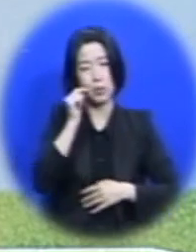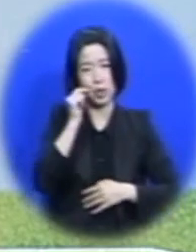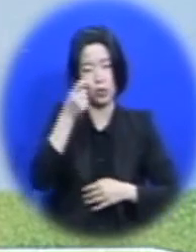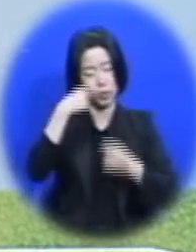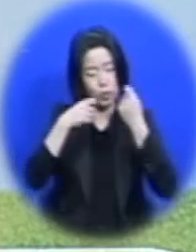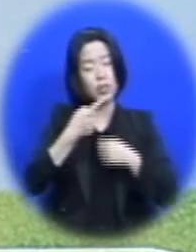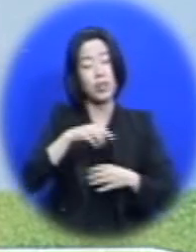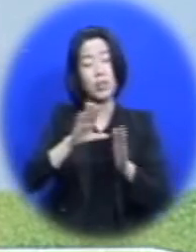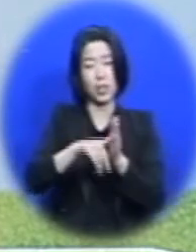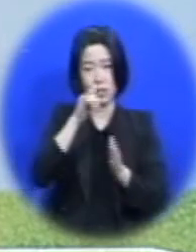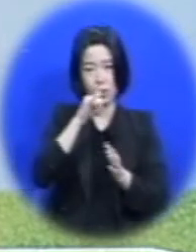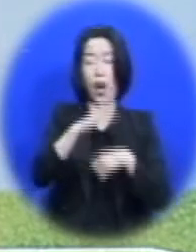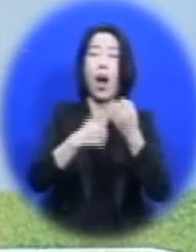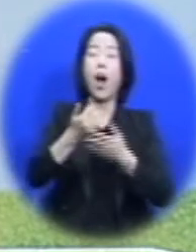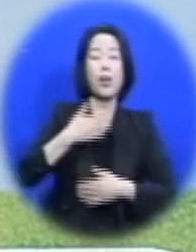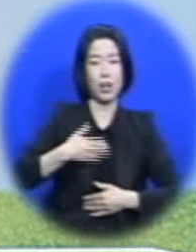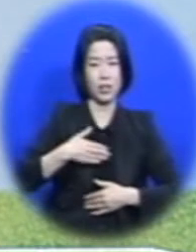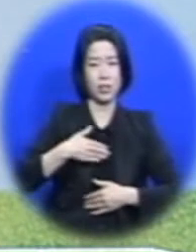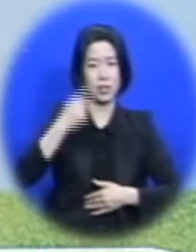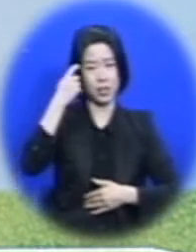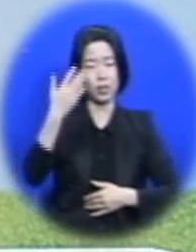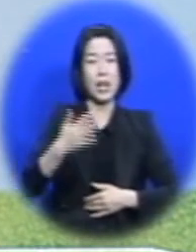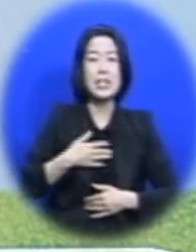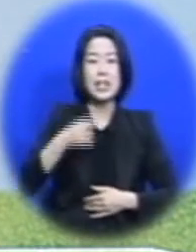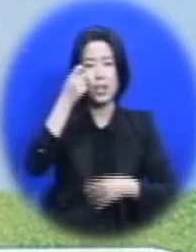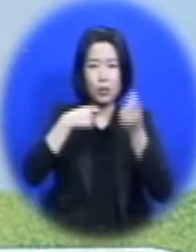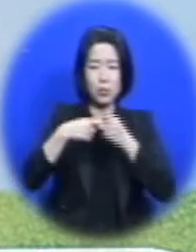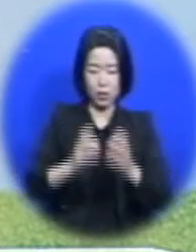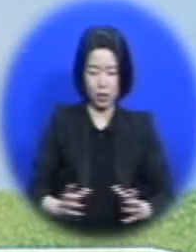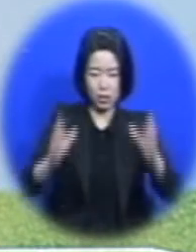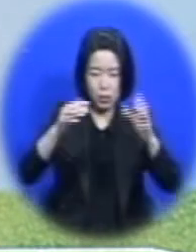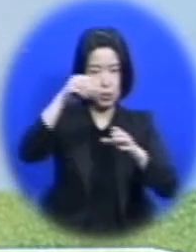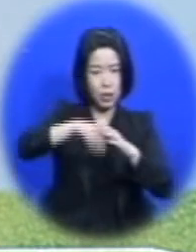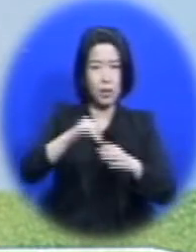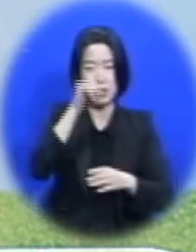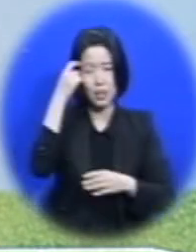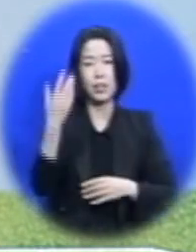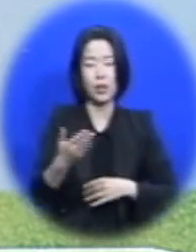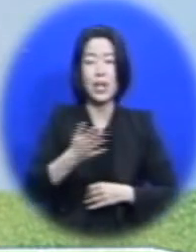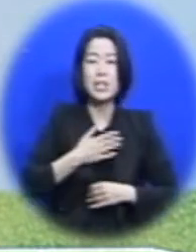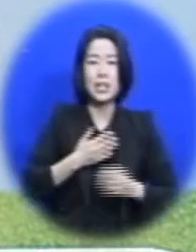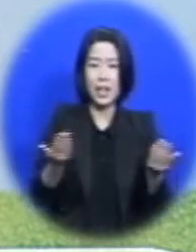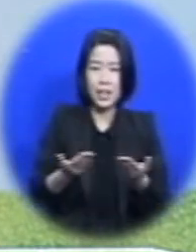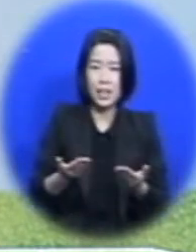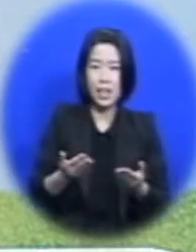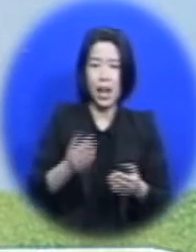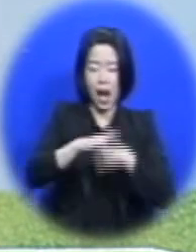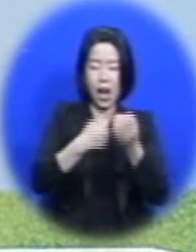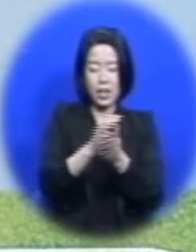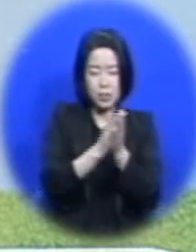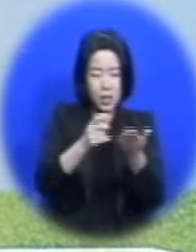때가 있었고 하나님 아시잖아요 제 눈물 하나님 가죽 부대에 담아 주셨다는 제 그 사정 하나님 책에 기록되어